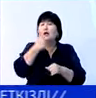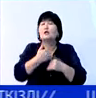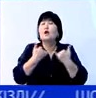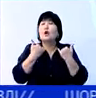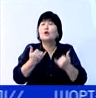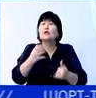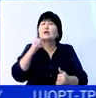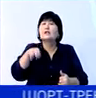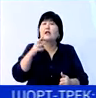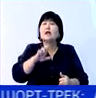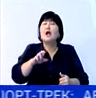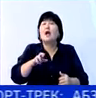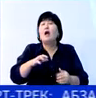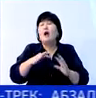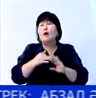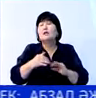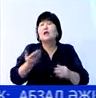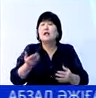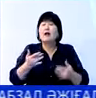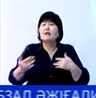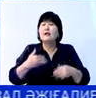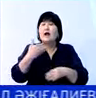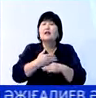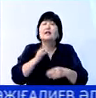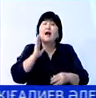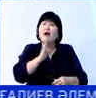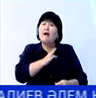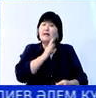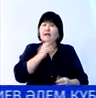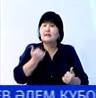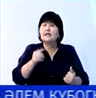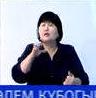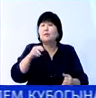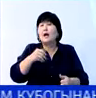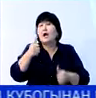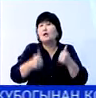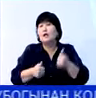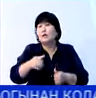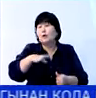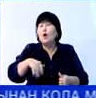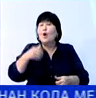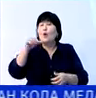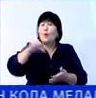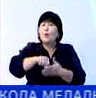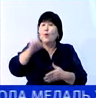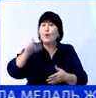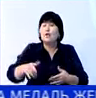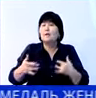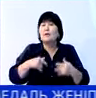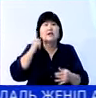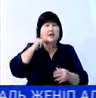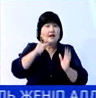құрметіне Сырдария ауданында театр анасы Сәбира атты драма үйірмелерінің облыстық байқауы болды. Қызығы сол, өнерпаздардың ең жасы